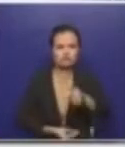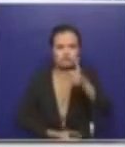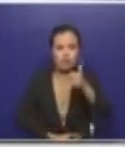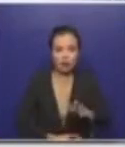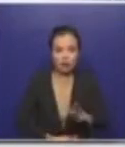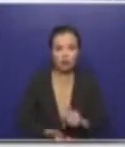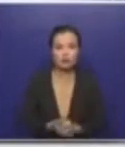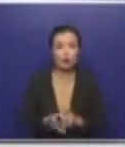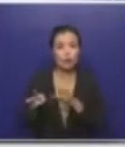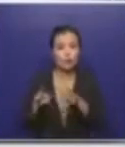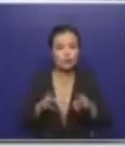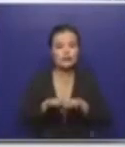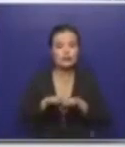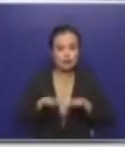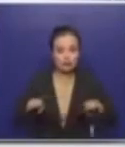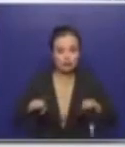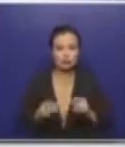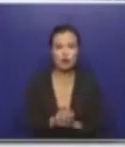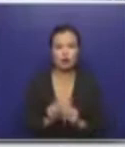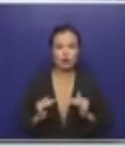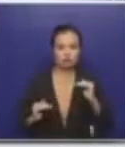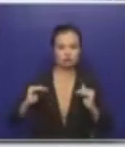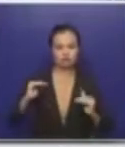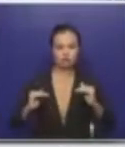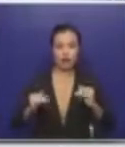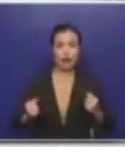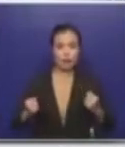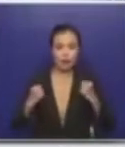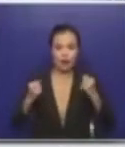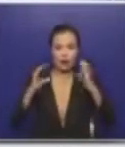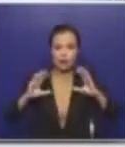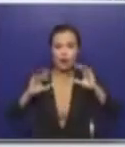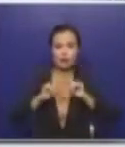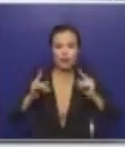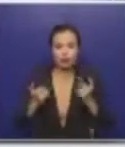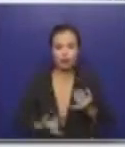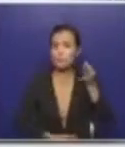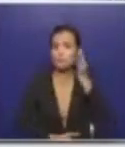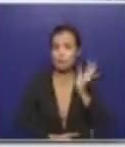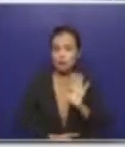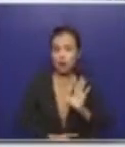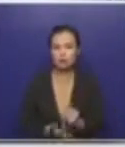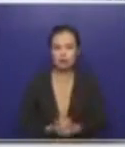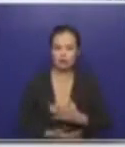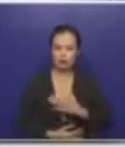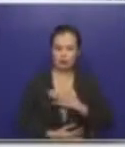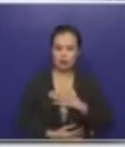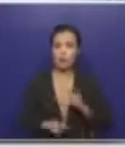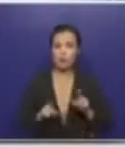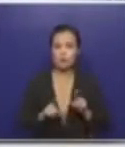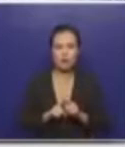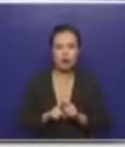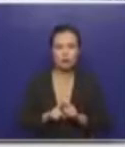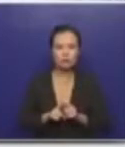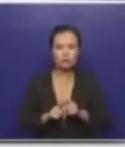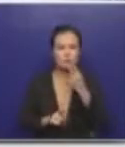าตามหลักเกณฑ์เนี่ยเราถือว่าเป็นการถ่วงอำนาจรัฐบาลแต่ทุกวันนี้รัฐบาลไม่ฟังเลยเราได้แต่เป็นรูปธรรมนาม